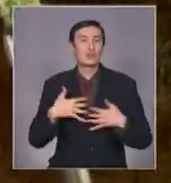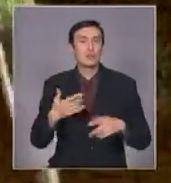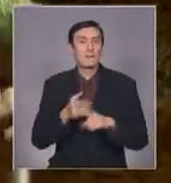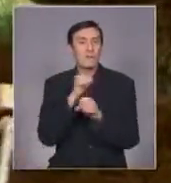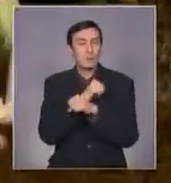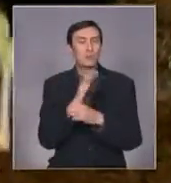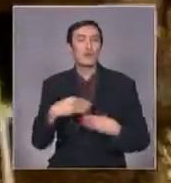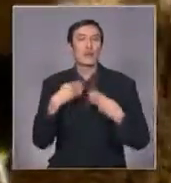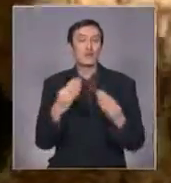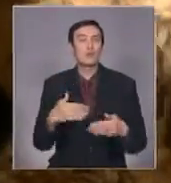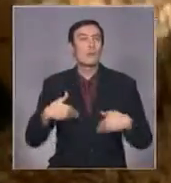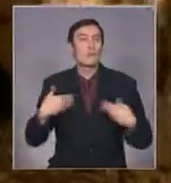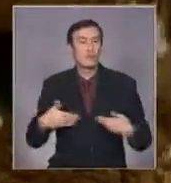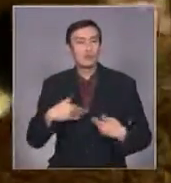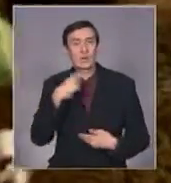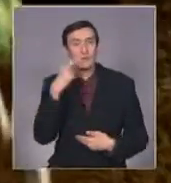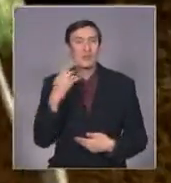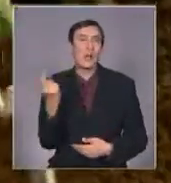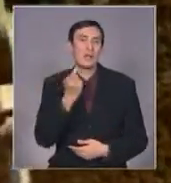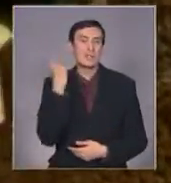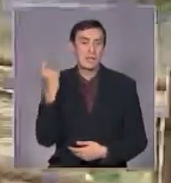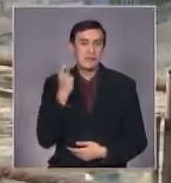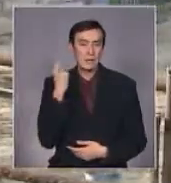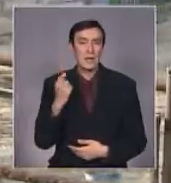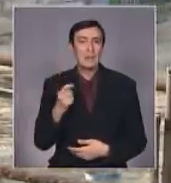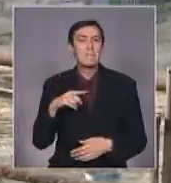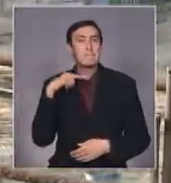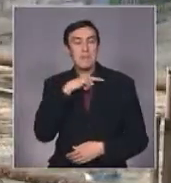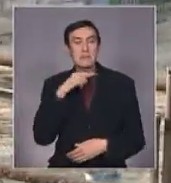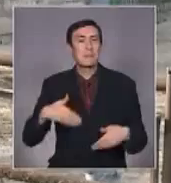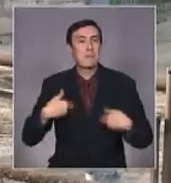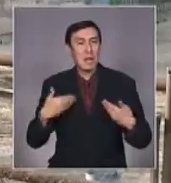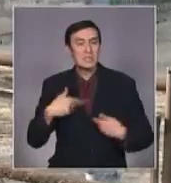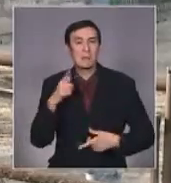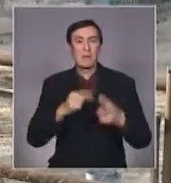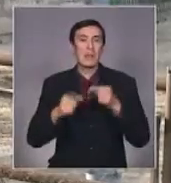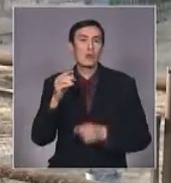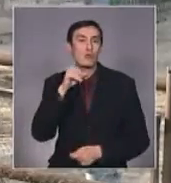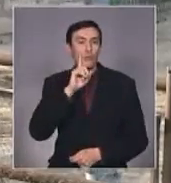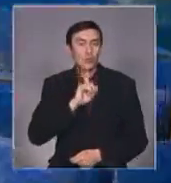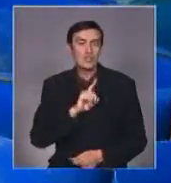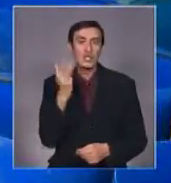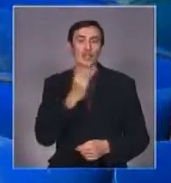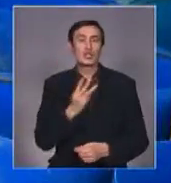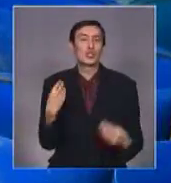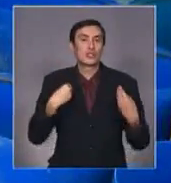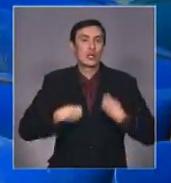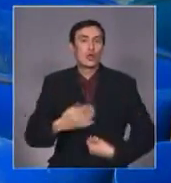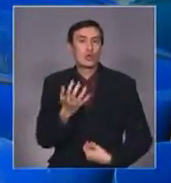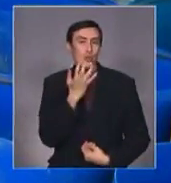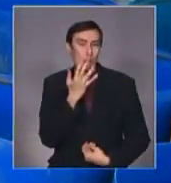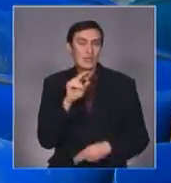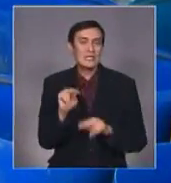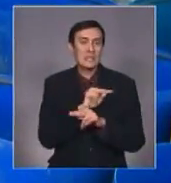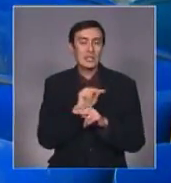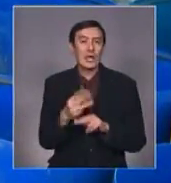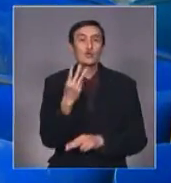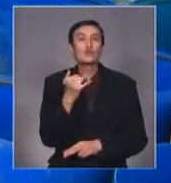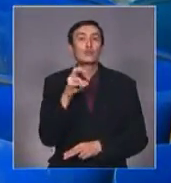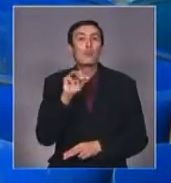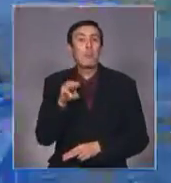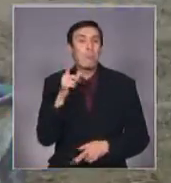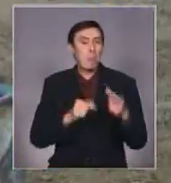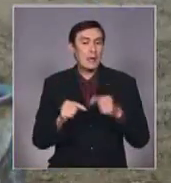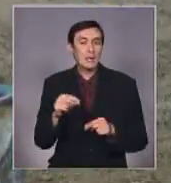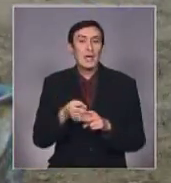не приносят, делятся своими наблюдениями хозяева. Мясо диетическое, молоко питательное, шерсть теплая и целительная. А шубату и вовсе цены